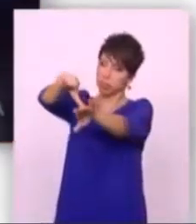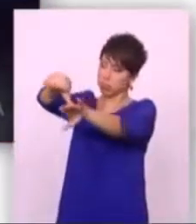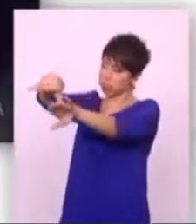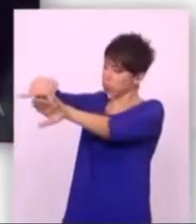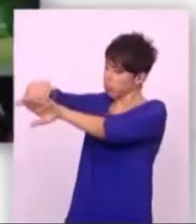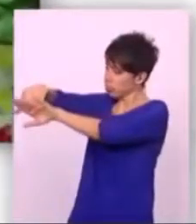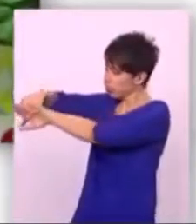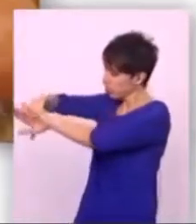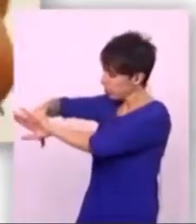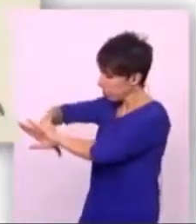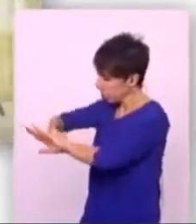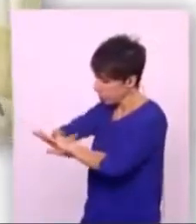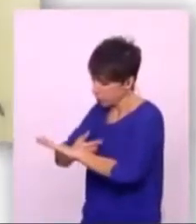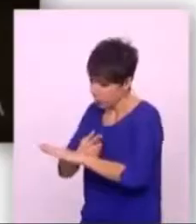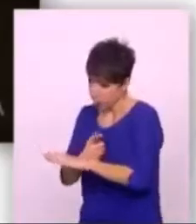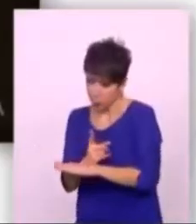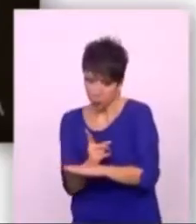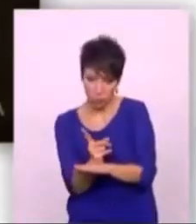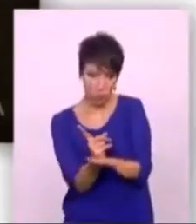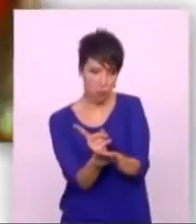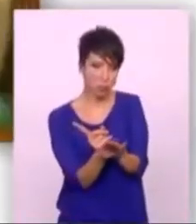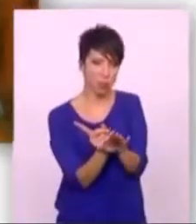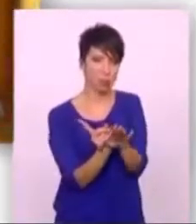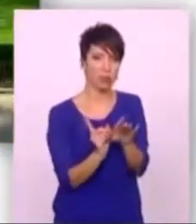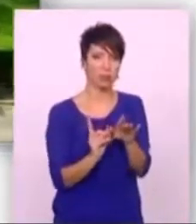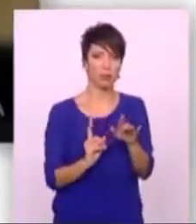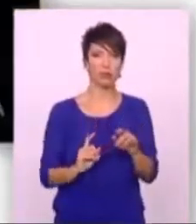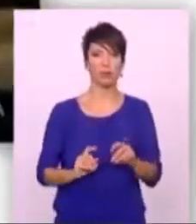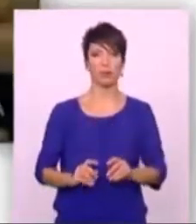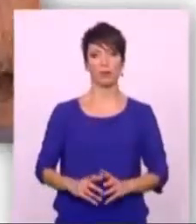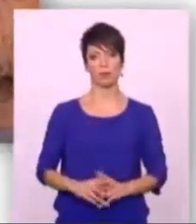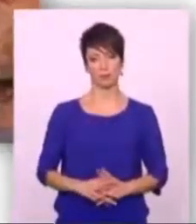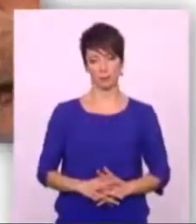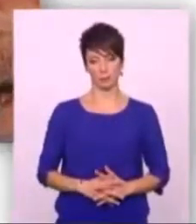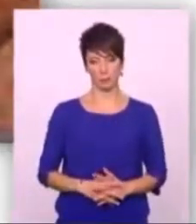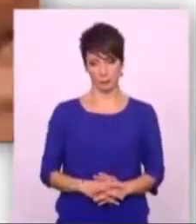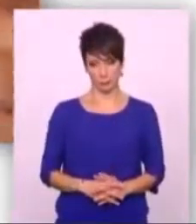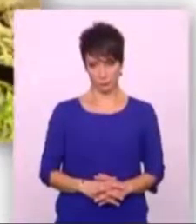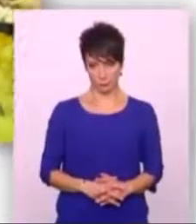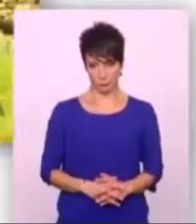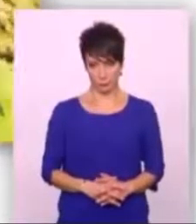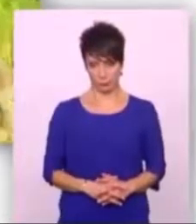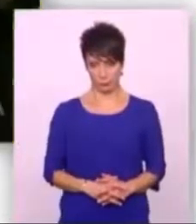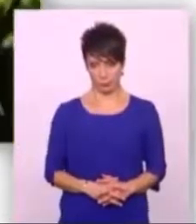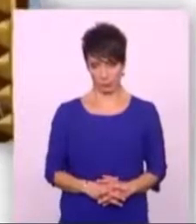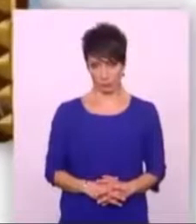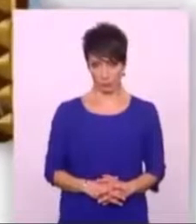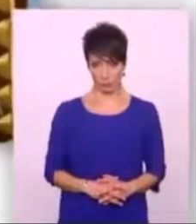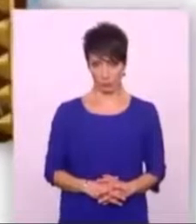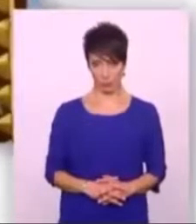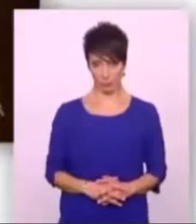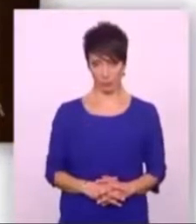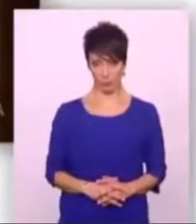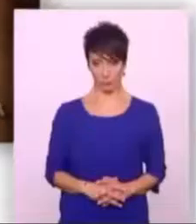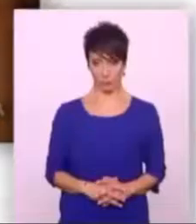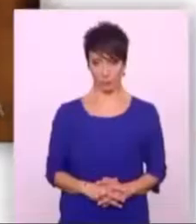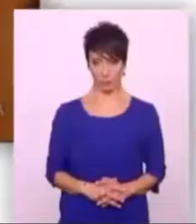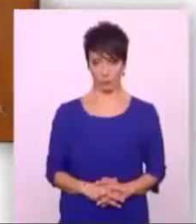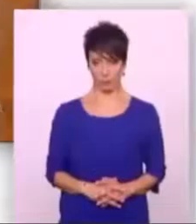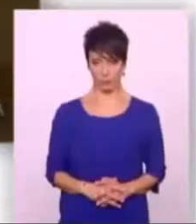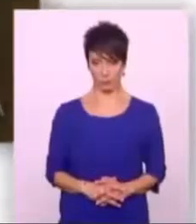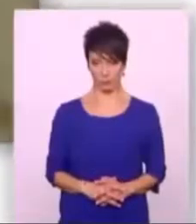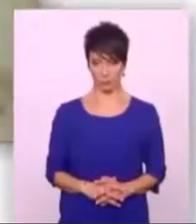και είπε πάρα πολύ ψυχρά στο τηλέφωνο: «Δεν μπορώ να κάνω τίποτα, θάψτε τα». Σαν να ήταν σήμερα το